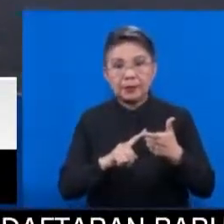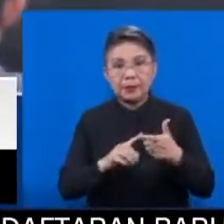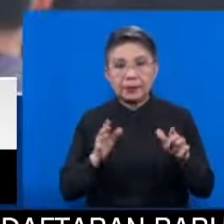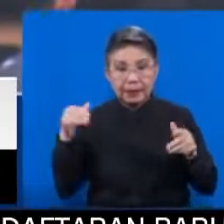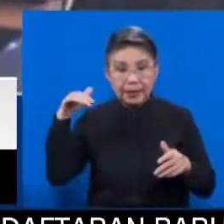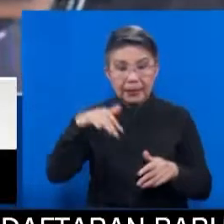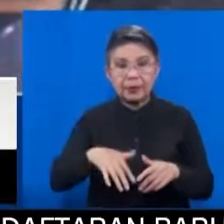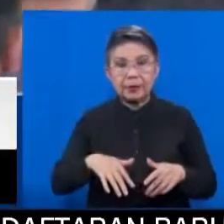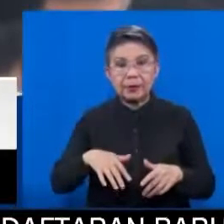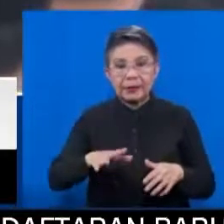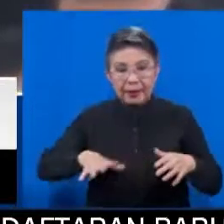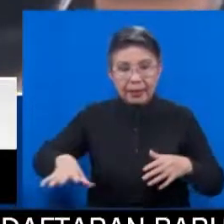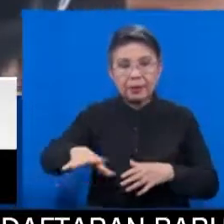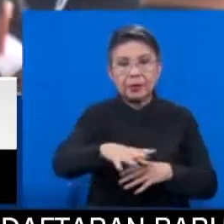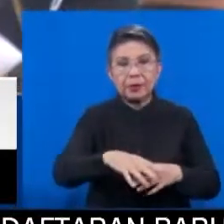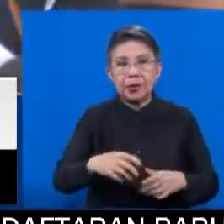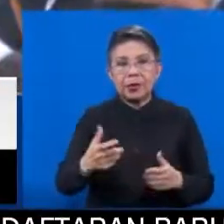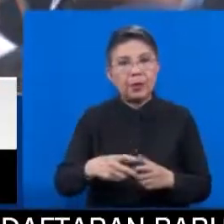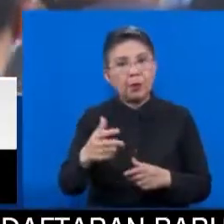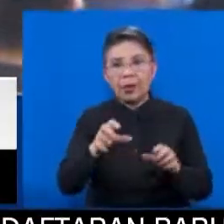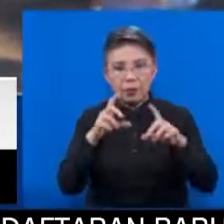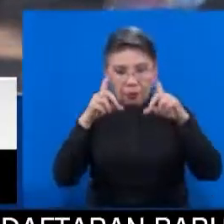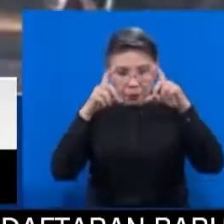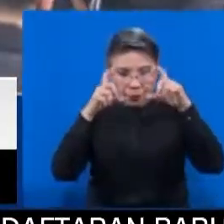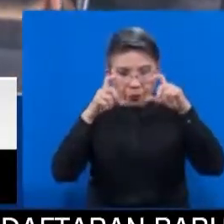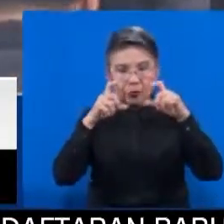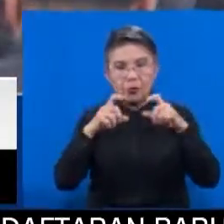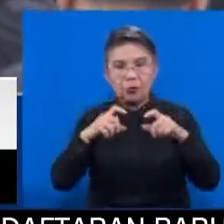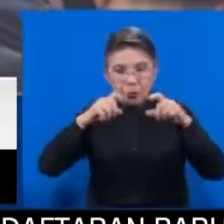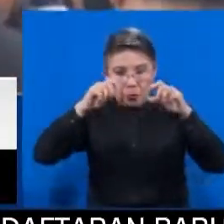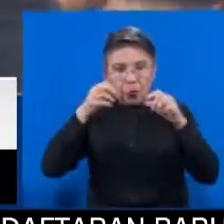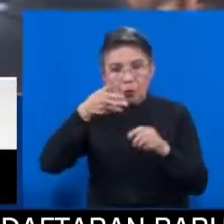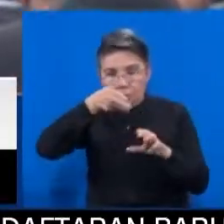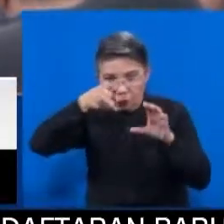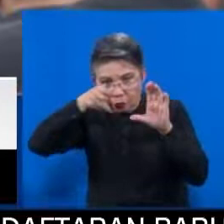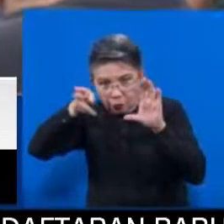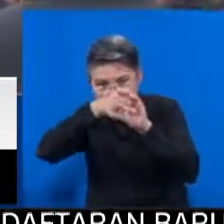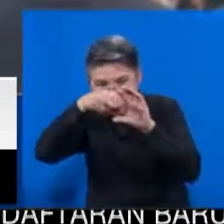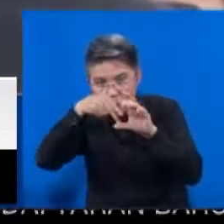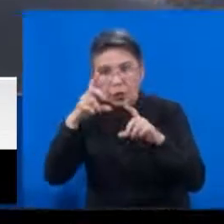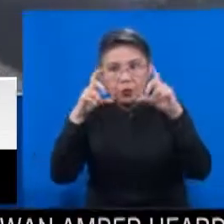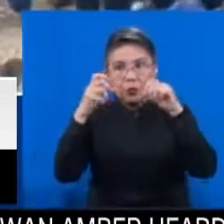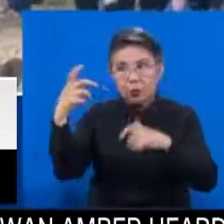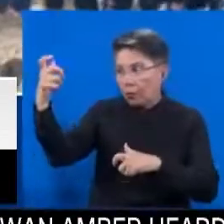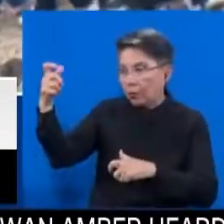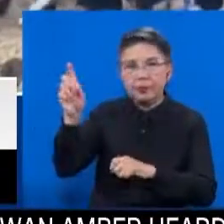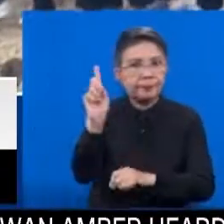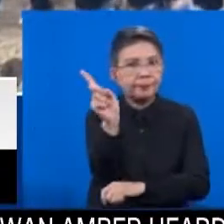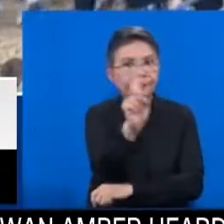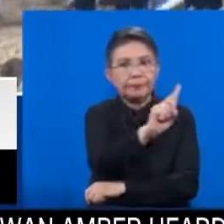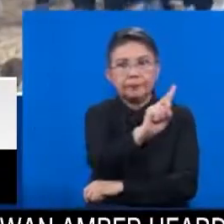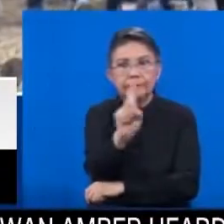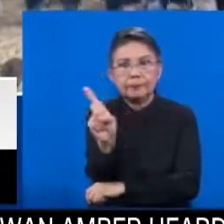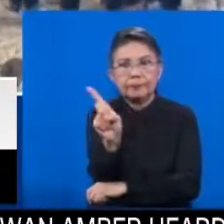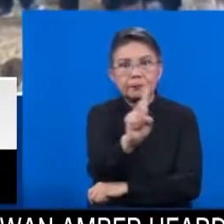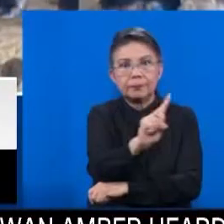di makam Eril, warga ini tidak diperkenankan untuk melakukan dokumentasi pribadi, baik itu foto maupun video. Hal ini